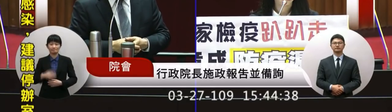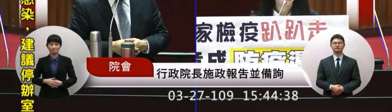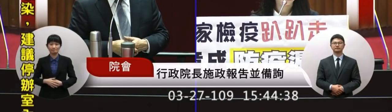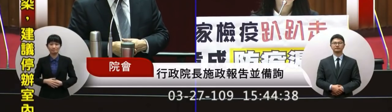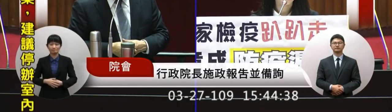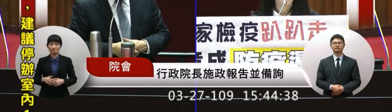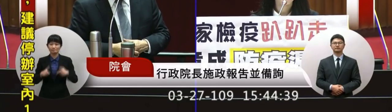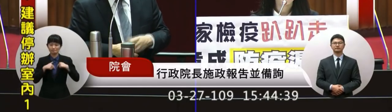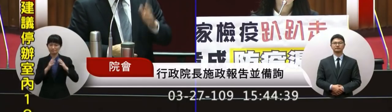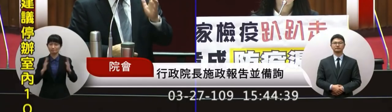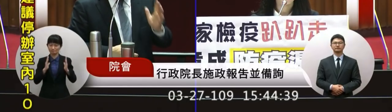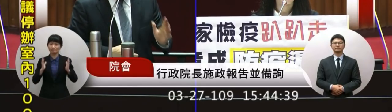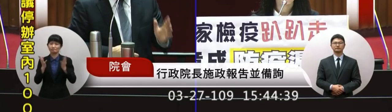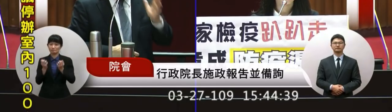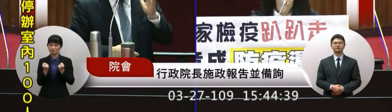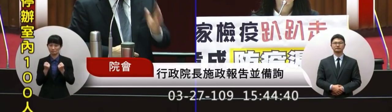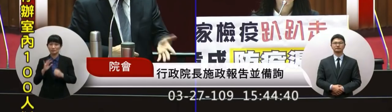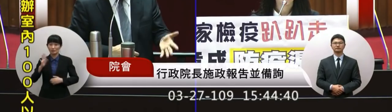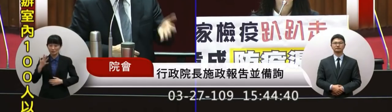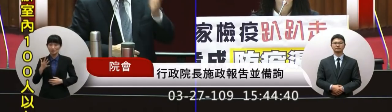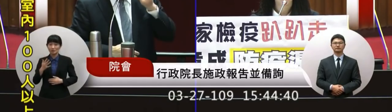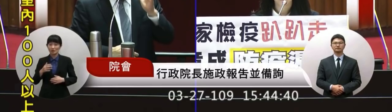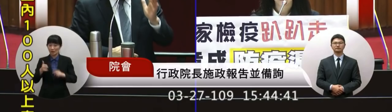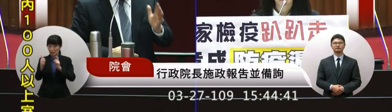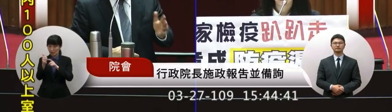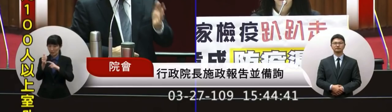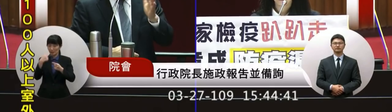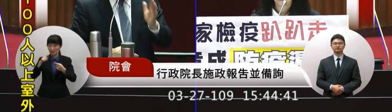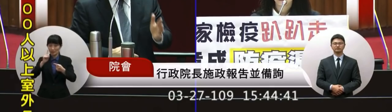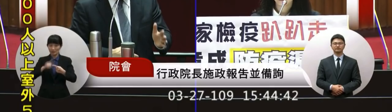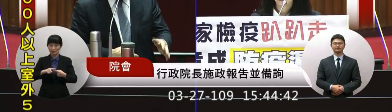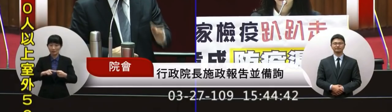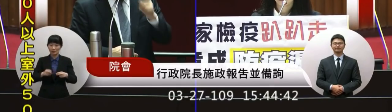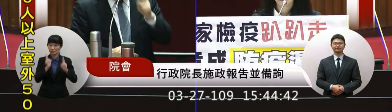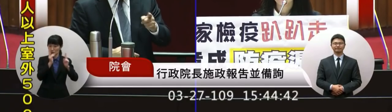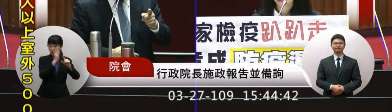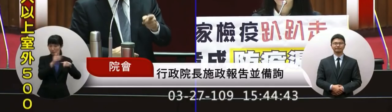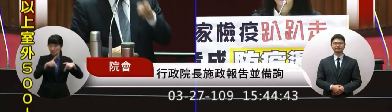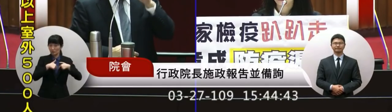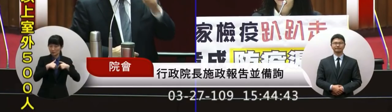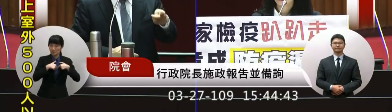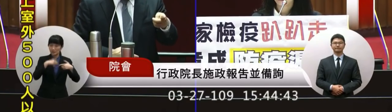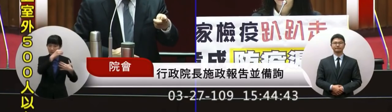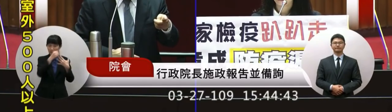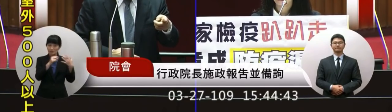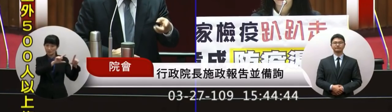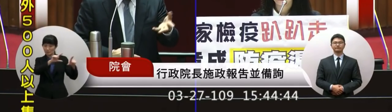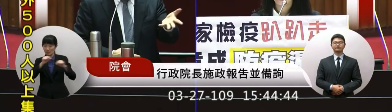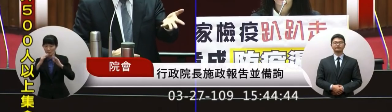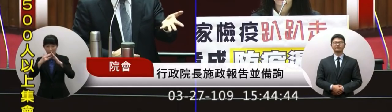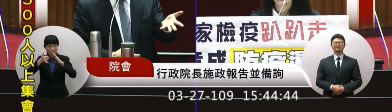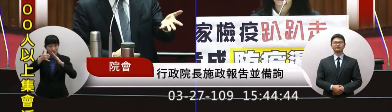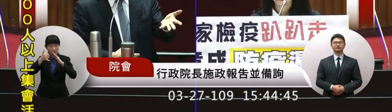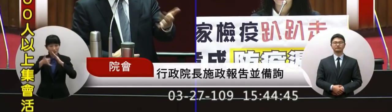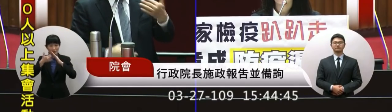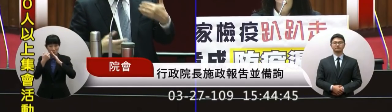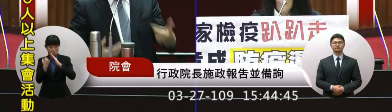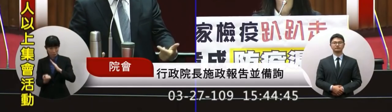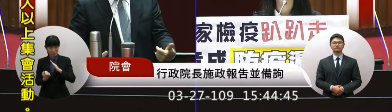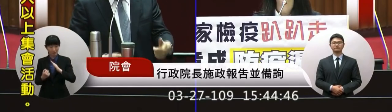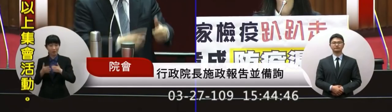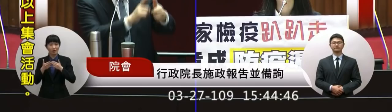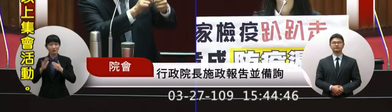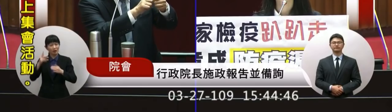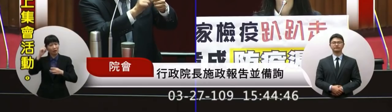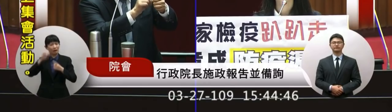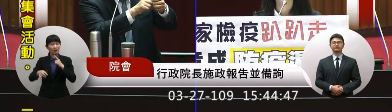是接受的。可是你应该依据防疫指挥中心的要求居家检疫去啪啪照。这